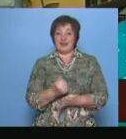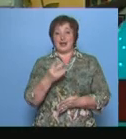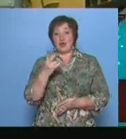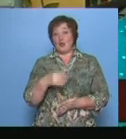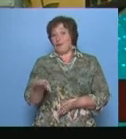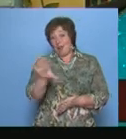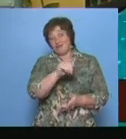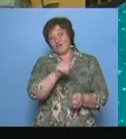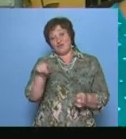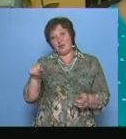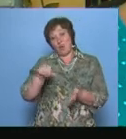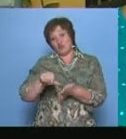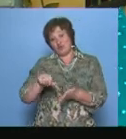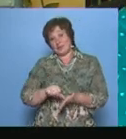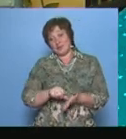всем участникам,